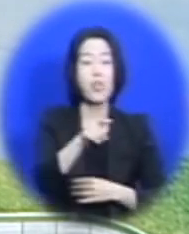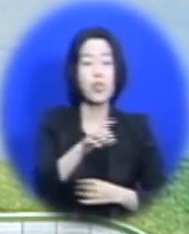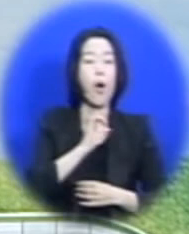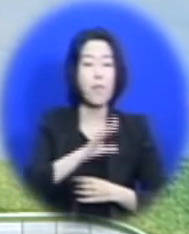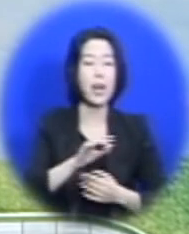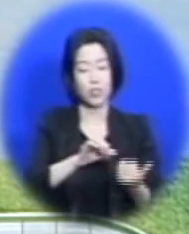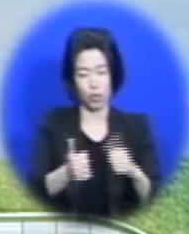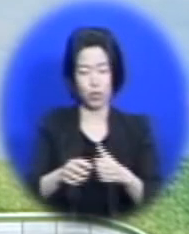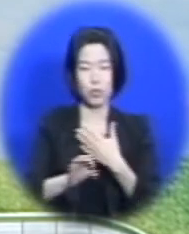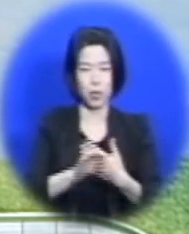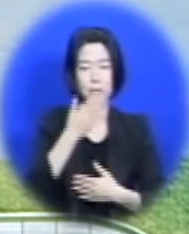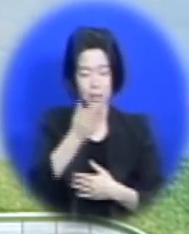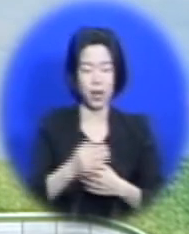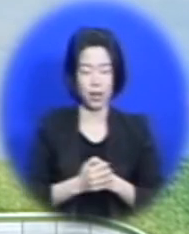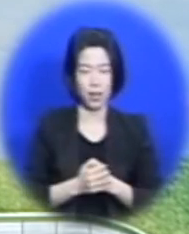돼.